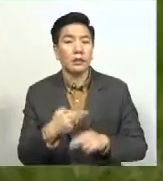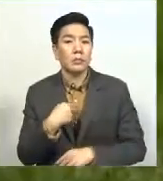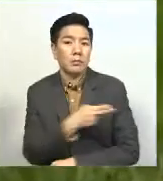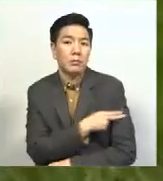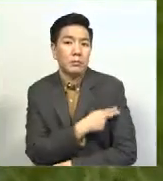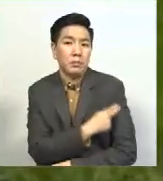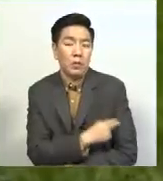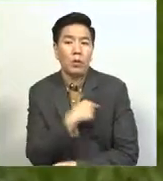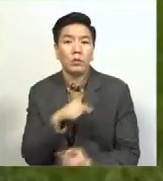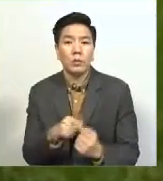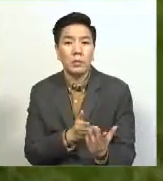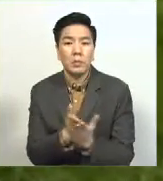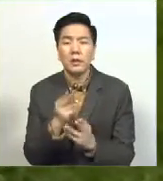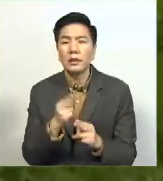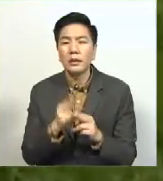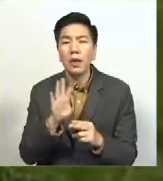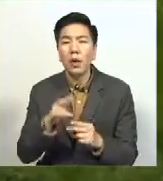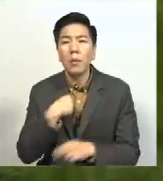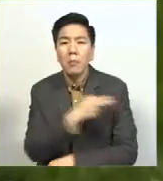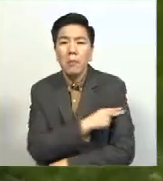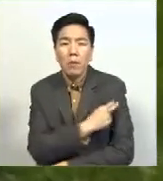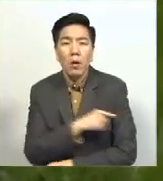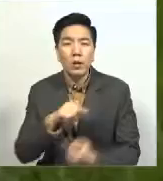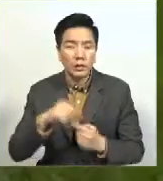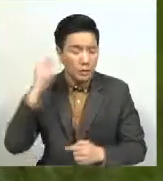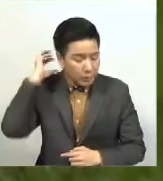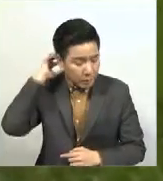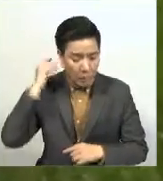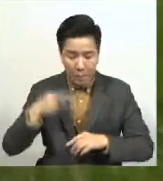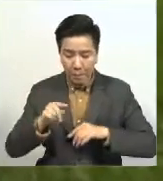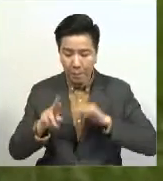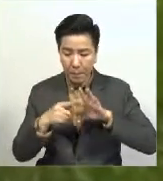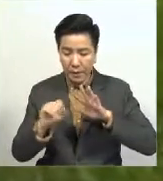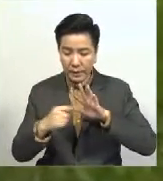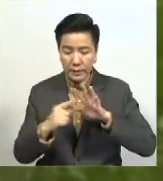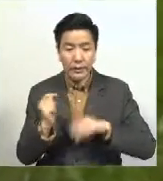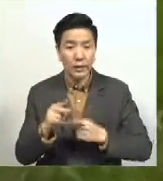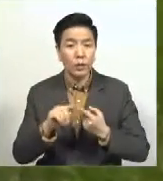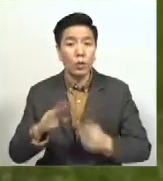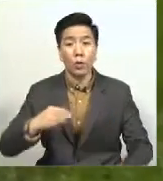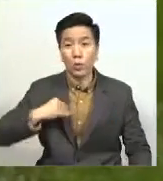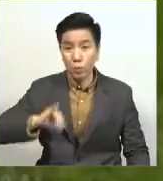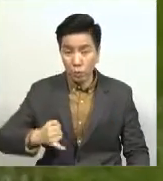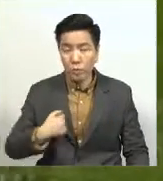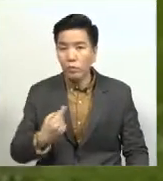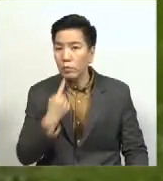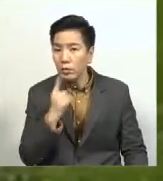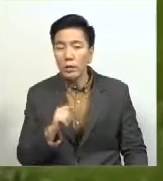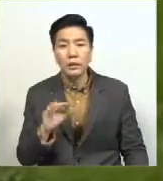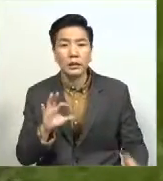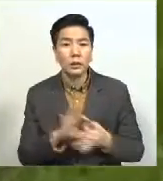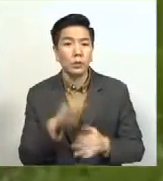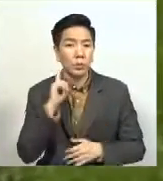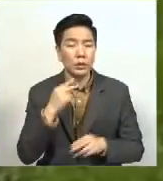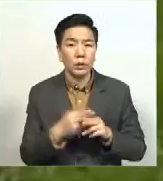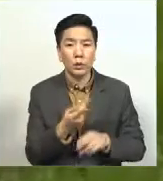าค่ะศาสตราจารย์สาขาประสาทวิทยาภาควิชาอายุรศาสตร์คณะแพทยศาสตร์จุฬาลงกรณ์มหาวิทยาลัยแล้วก็ทาง